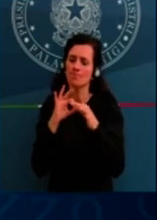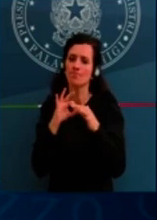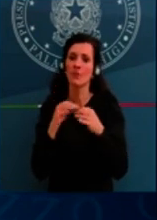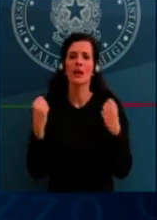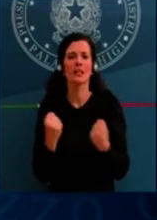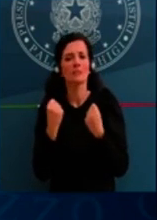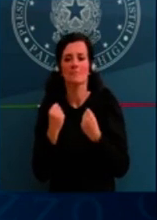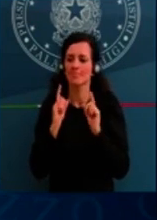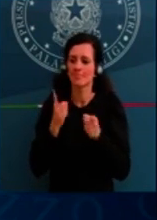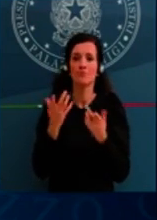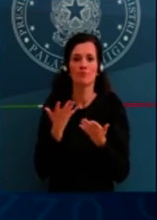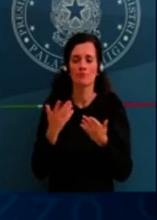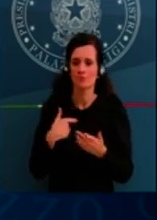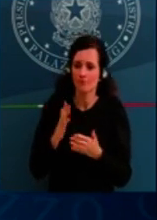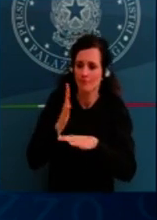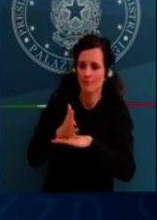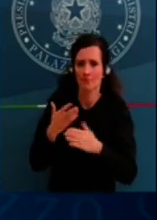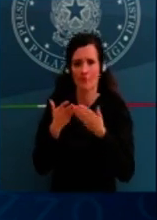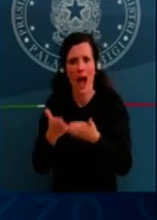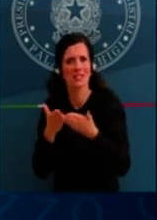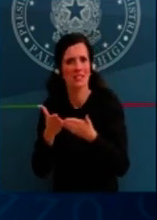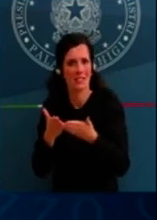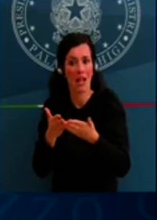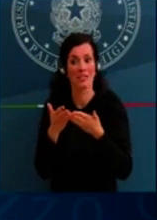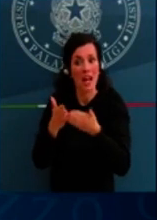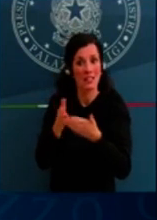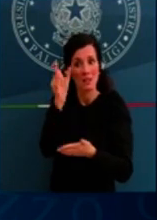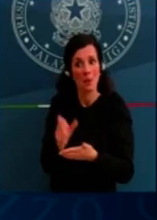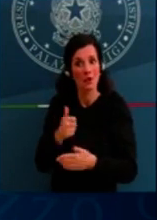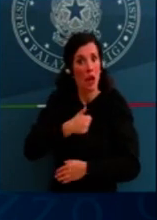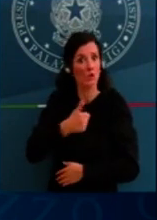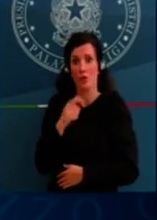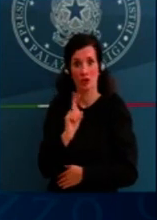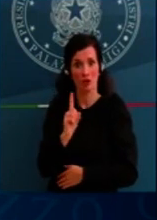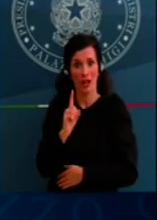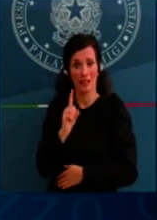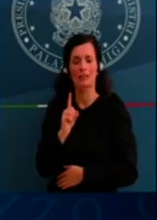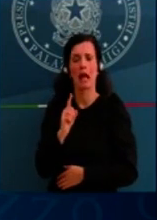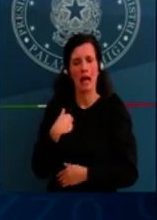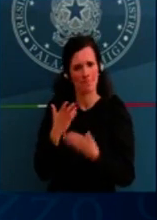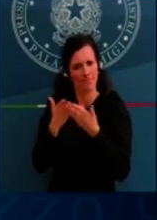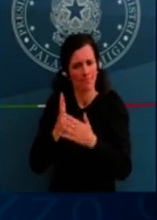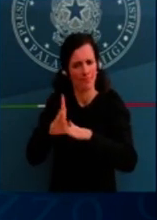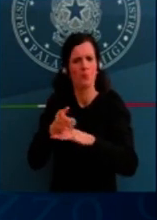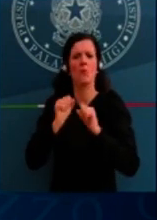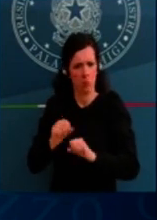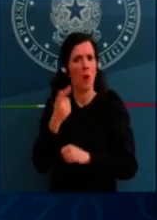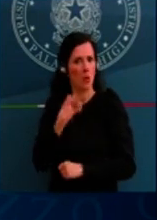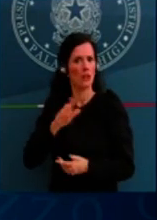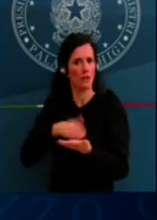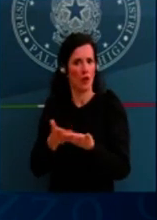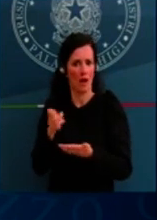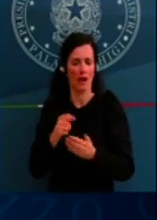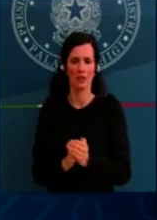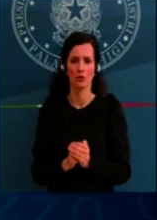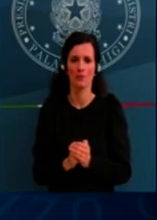consentito il rientro nel comune in cui si ha la residenza sia il domicilio che luogo di lavoro il